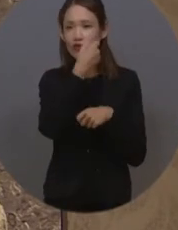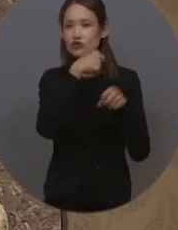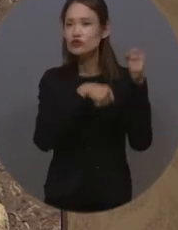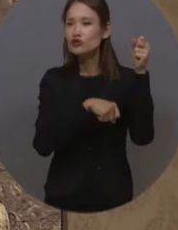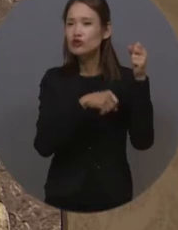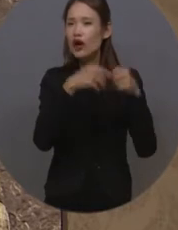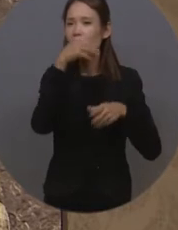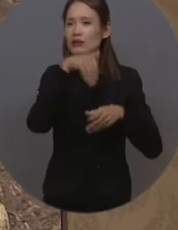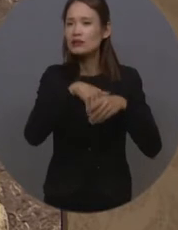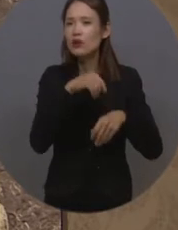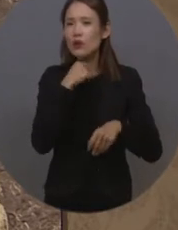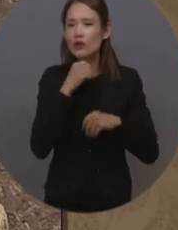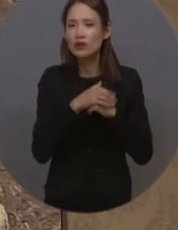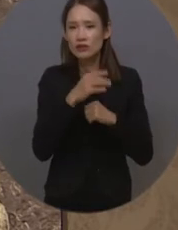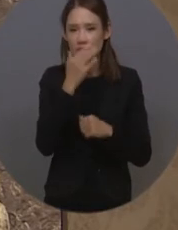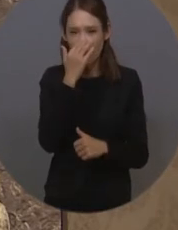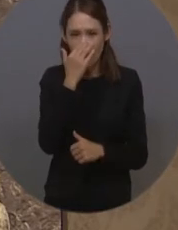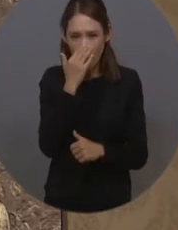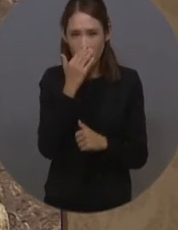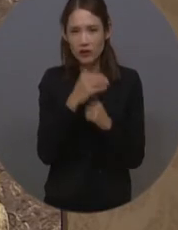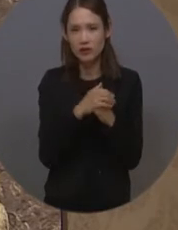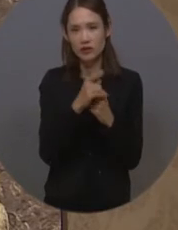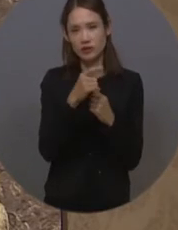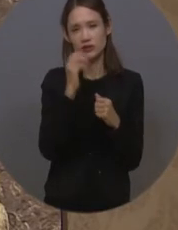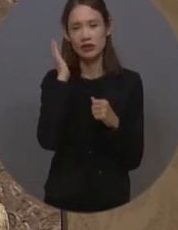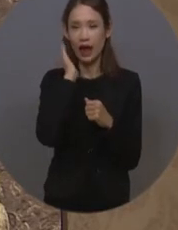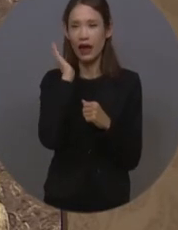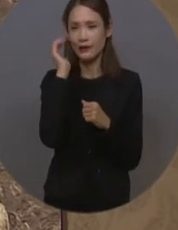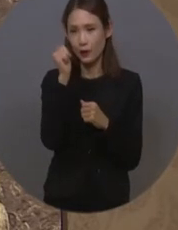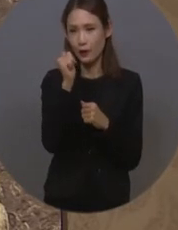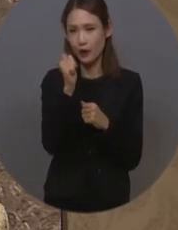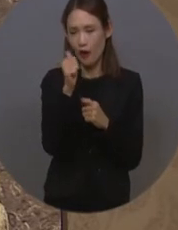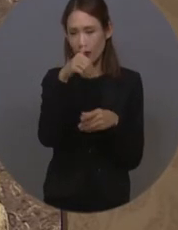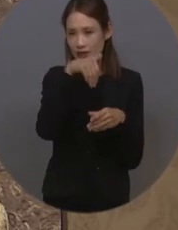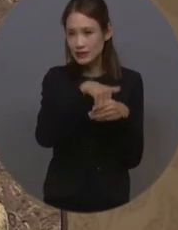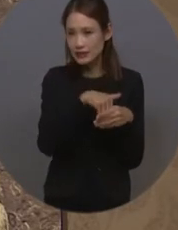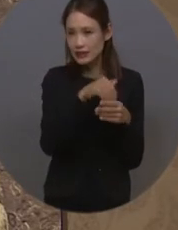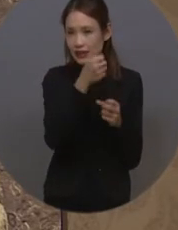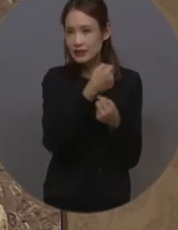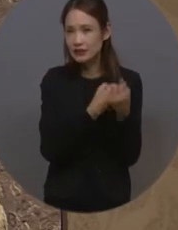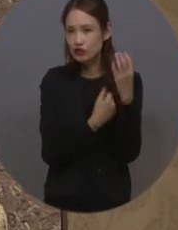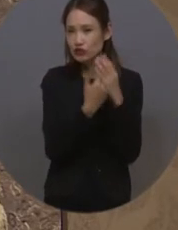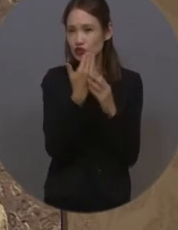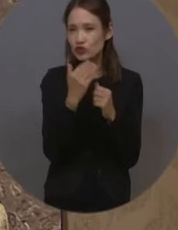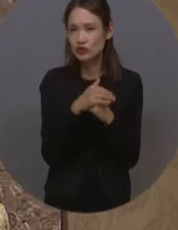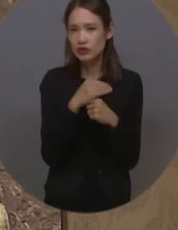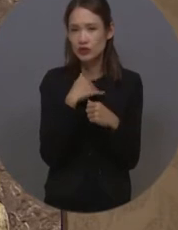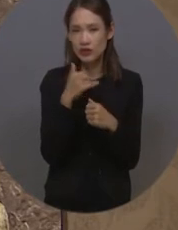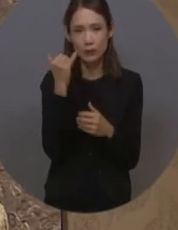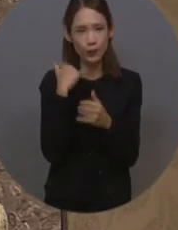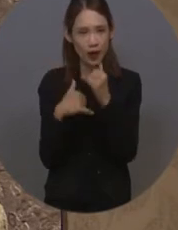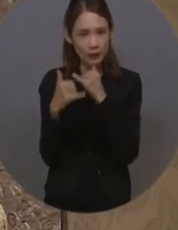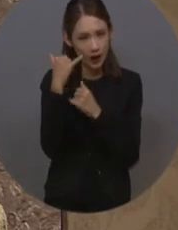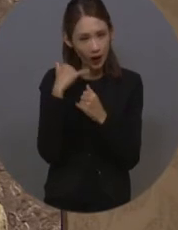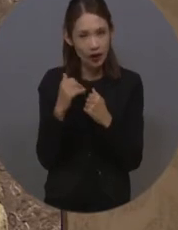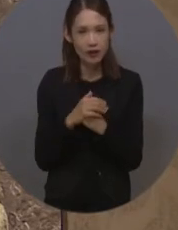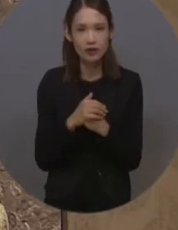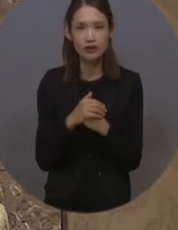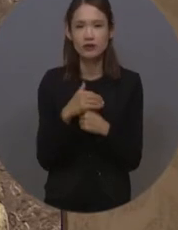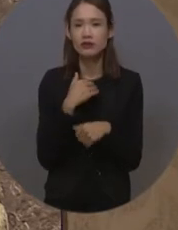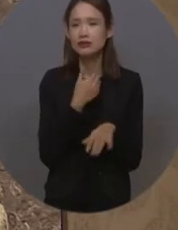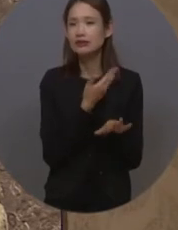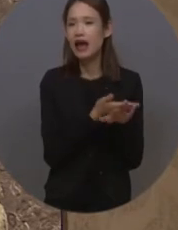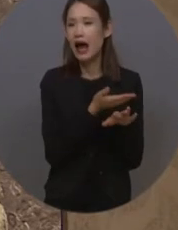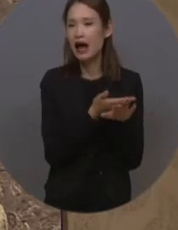신어야 되겠다. 저렇게 검소한 구두, 대통령이 신은 구두를 네. 나도 신어야 되겠다고 막 전화가 오는데 제가